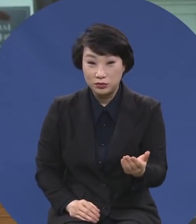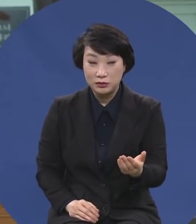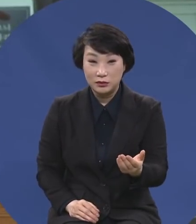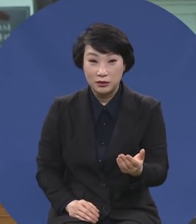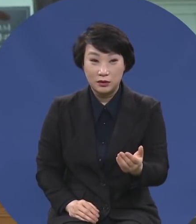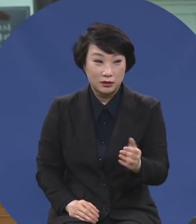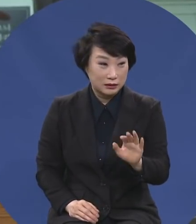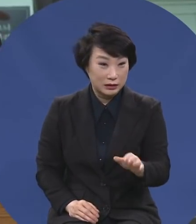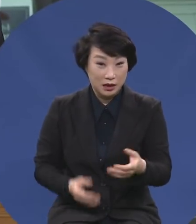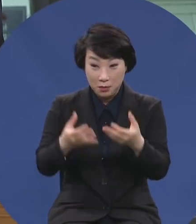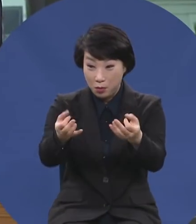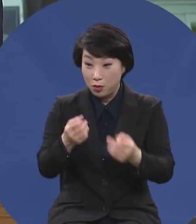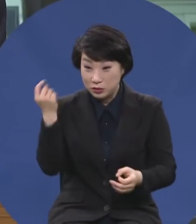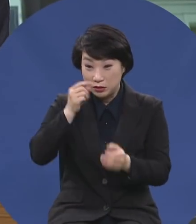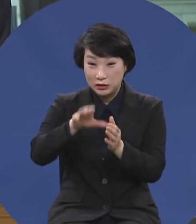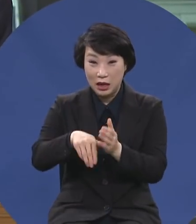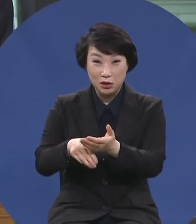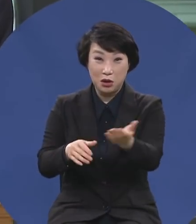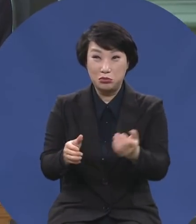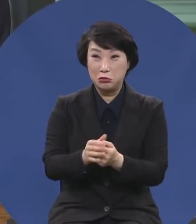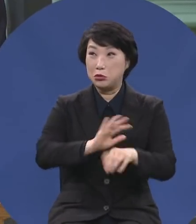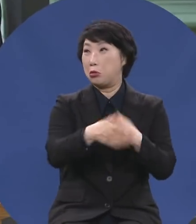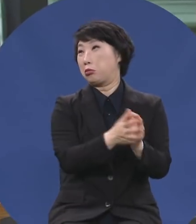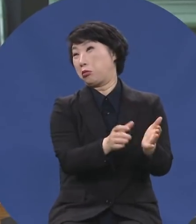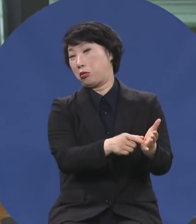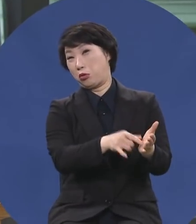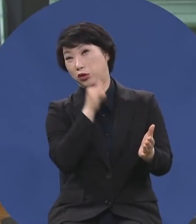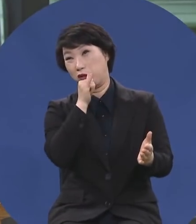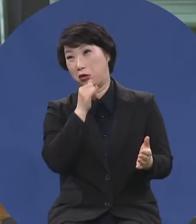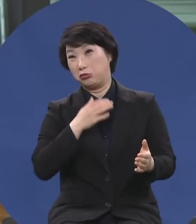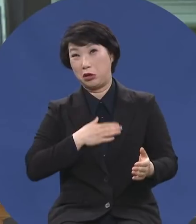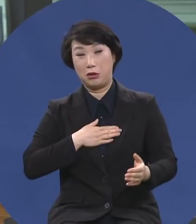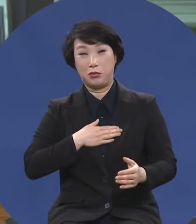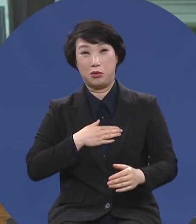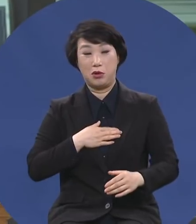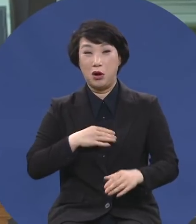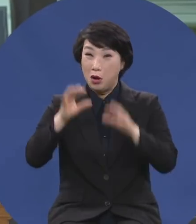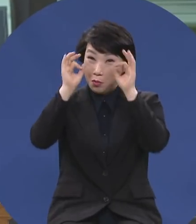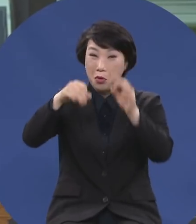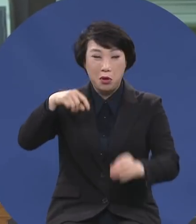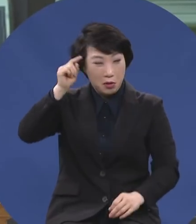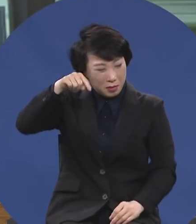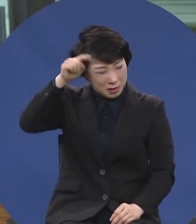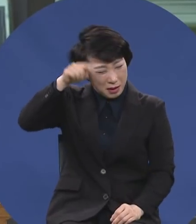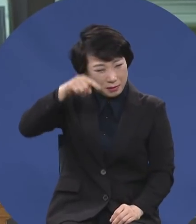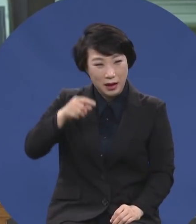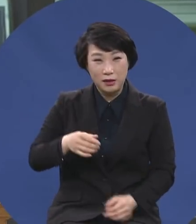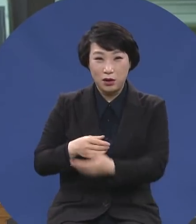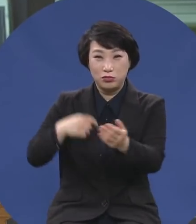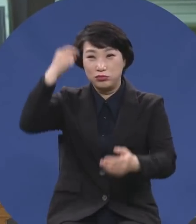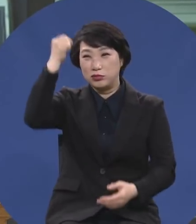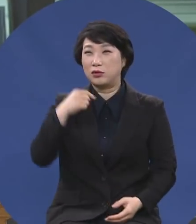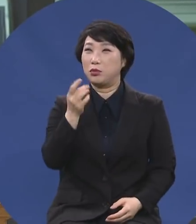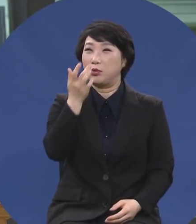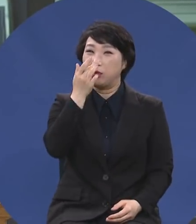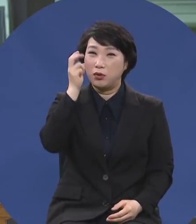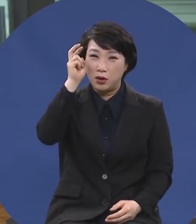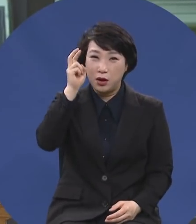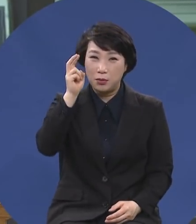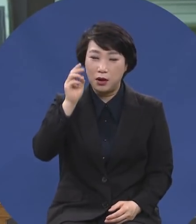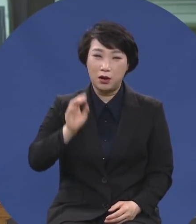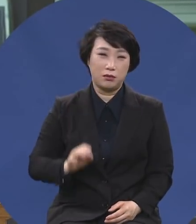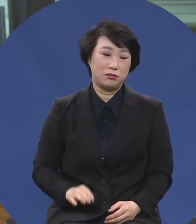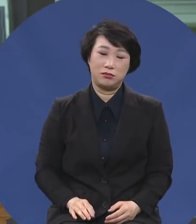별로 그래도 성경에 있는 소리고 밤낮 들은 소리니까 별로 실감이 안 나는데